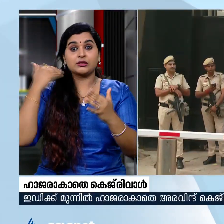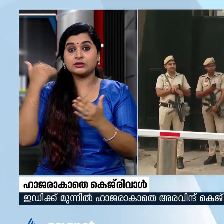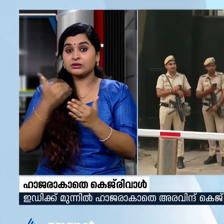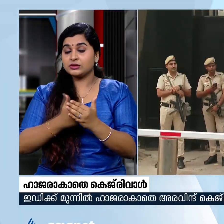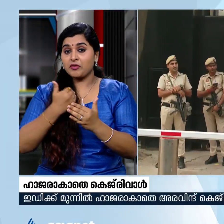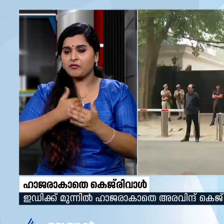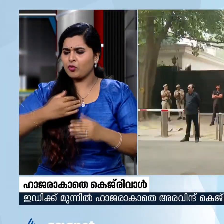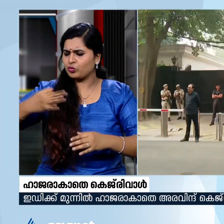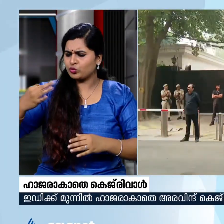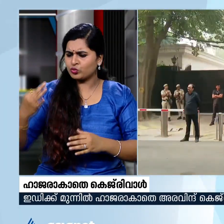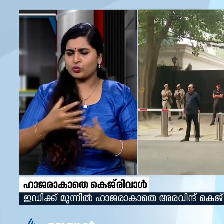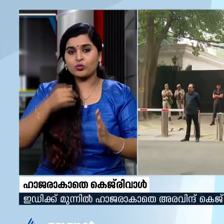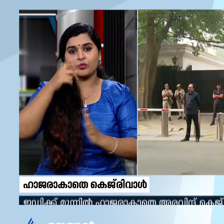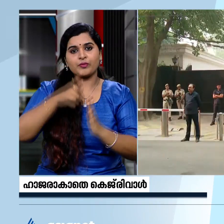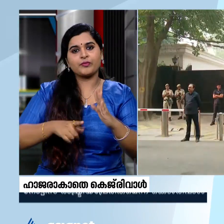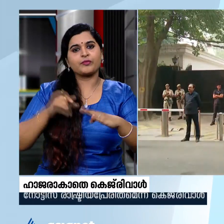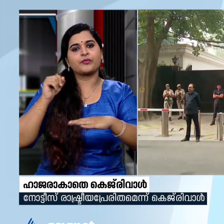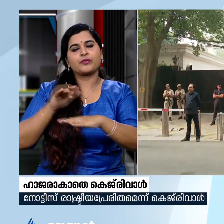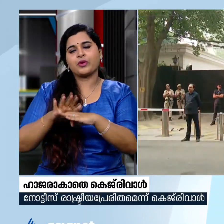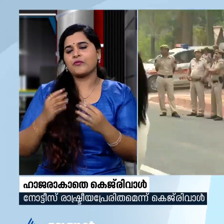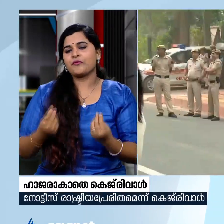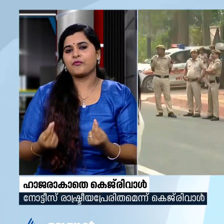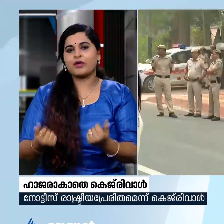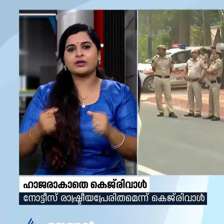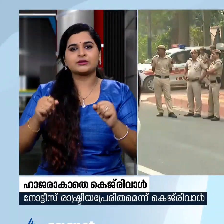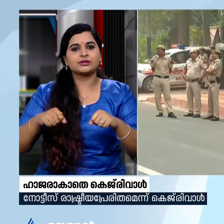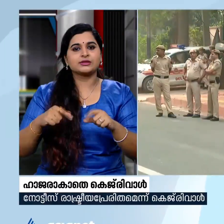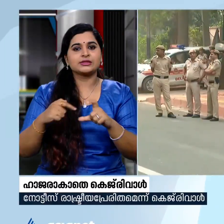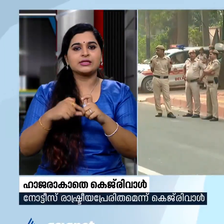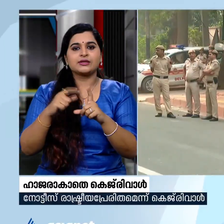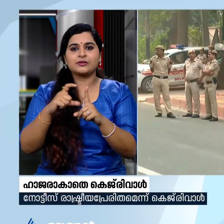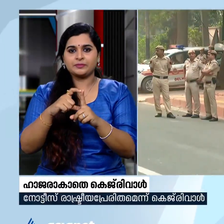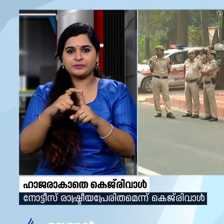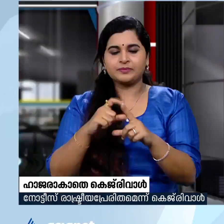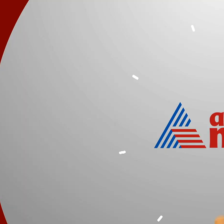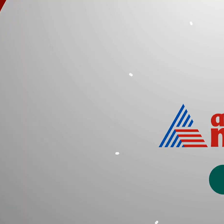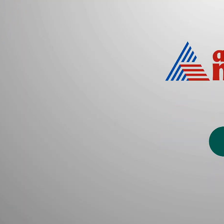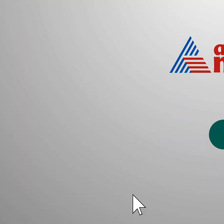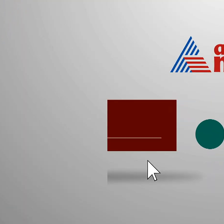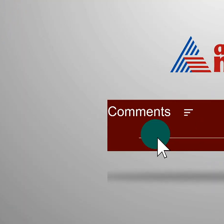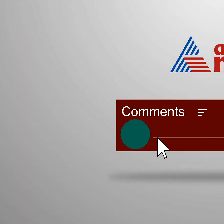പുതിയ നോട്ടീസ് ഉടൻ നൽകുമെന്നാണ് ഇഡി വൃത്തങ്ങൾ നൽകുന്ന സൂചന. ഏഷ്യാനെറ്റ് ന്യൂസ്, ദില്ലി.